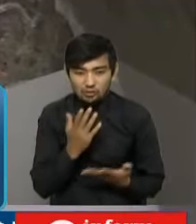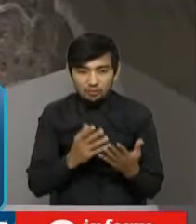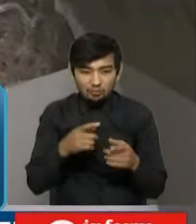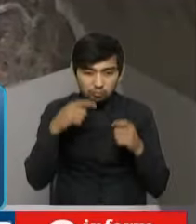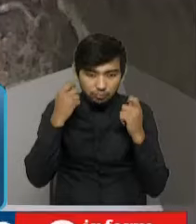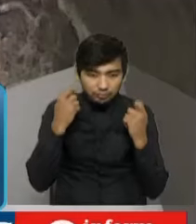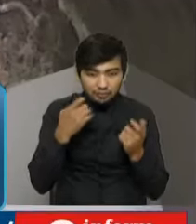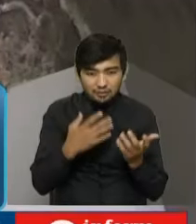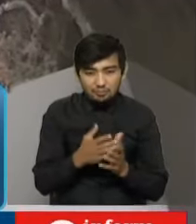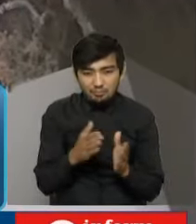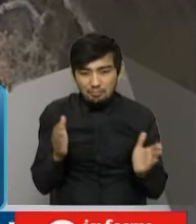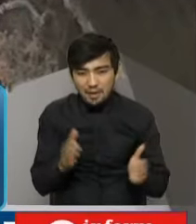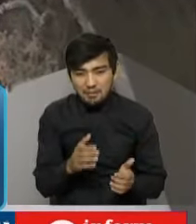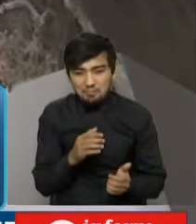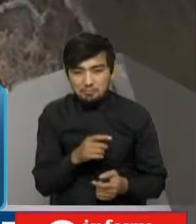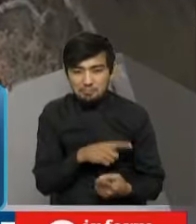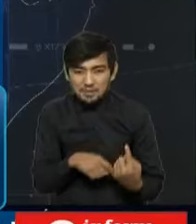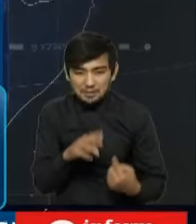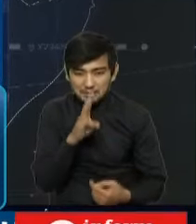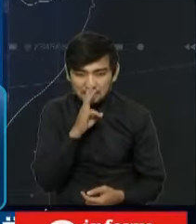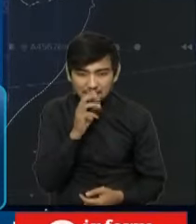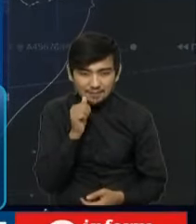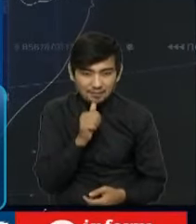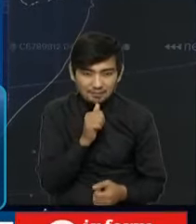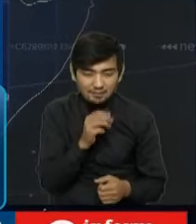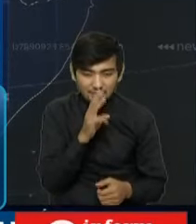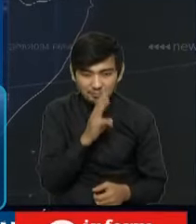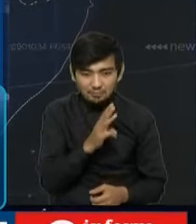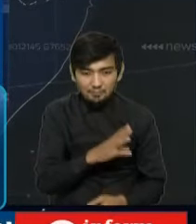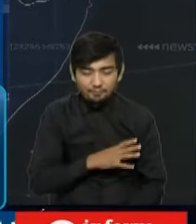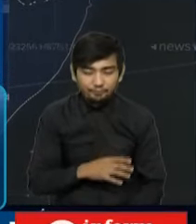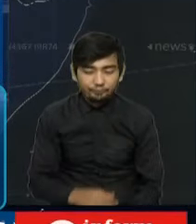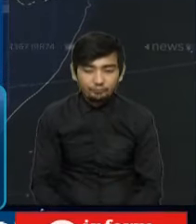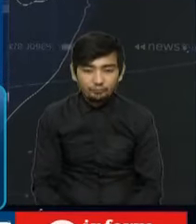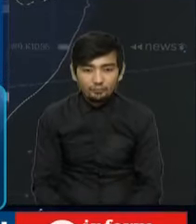Малый бизнес порой платит серые зарплаты. Налоги составляют